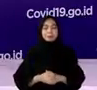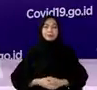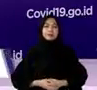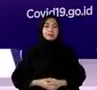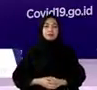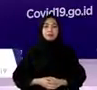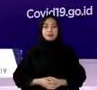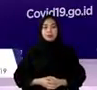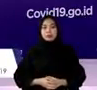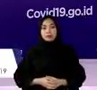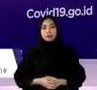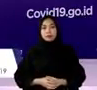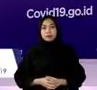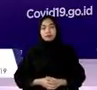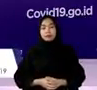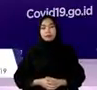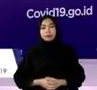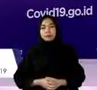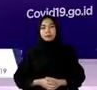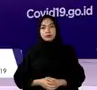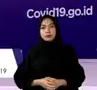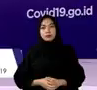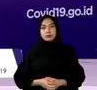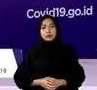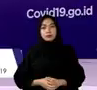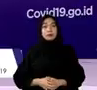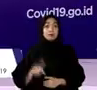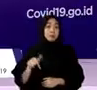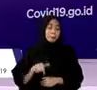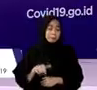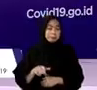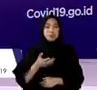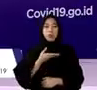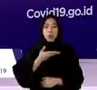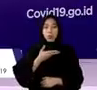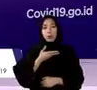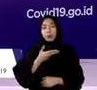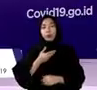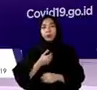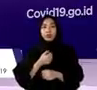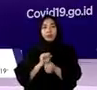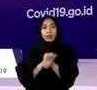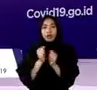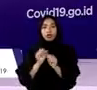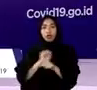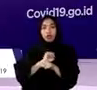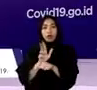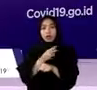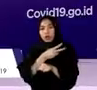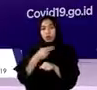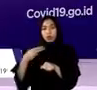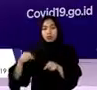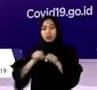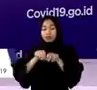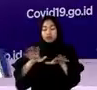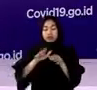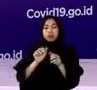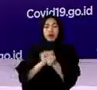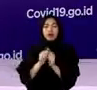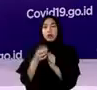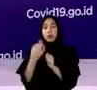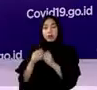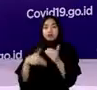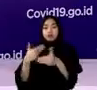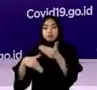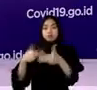kesempatan sore ini, saya akan menyampaikan update perkembangan penanganan COVID-19 di Indonesia. Sore